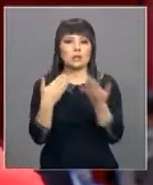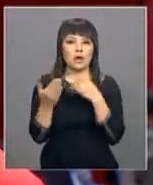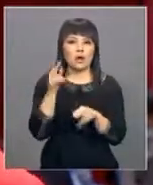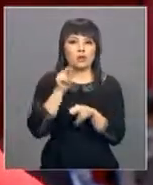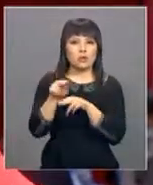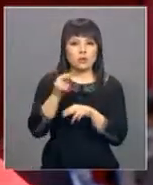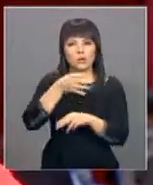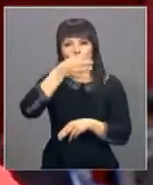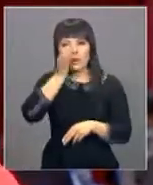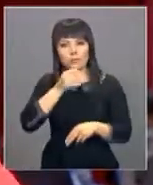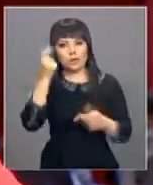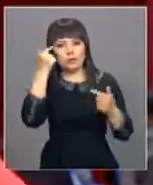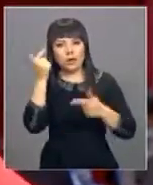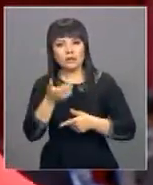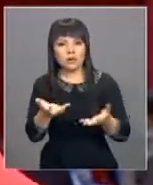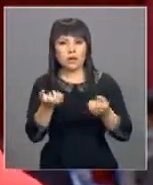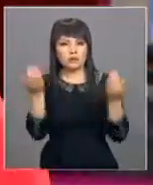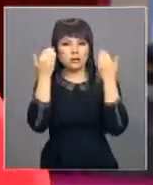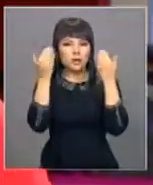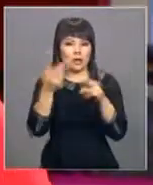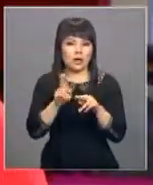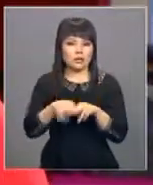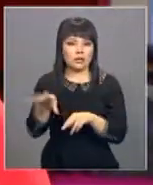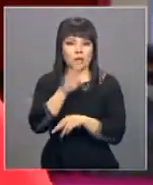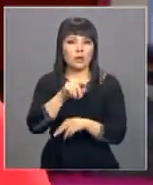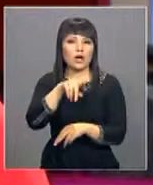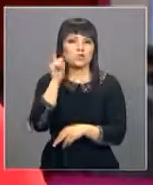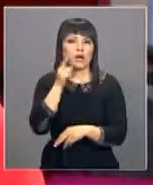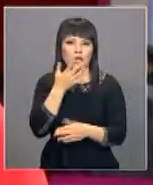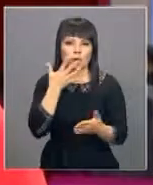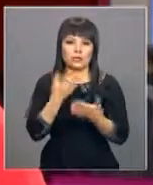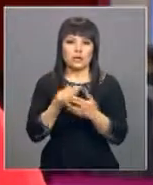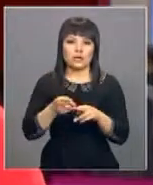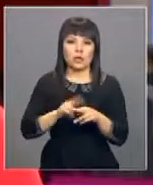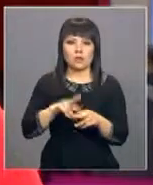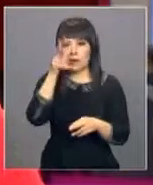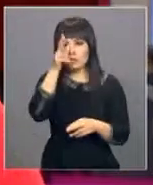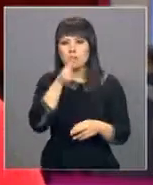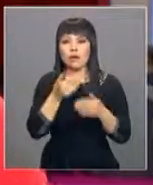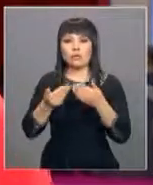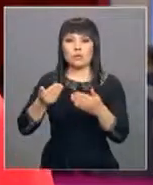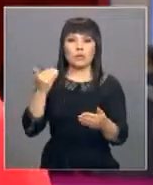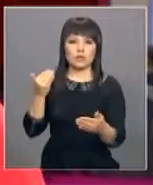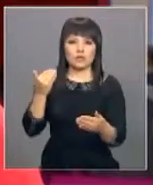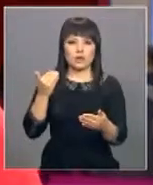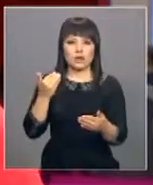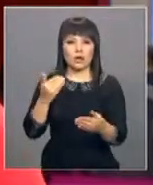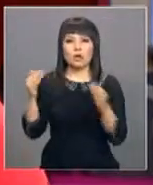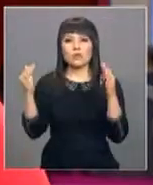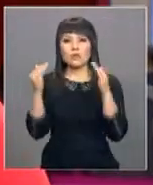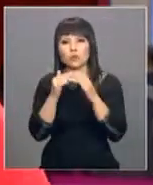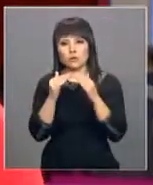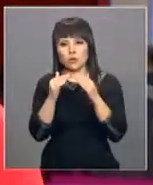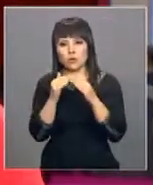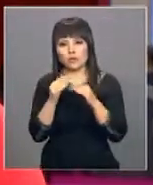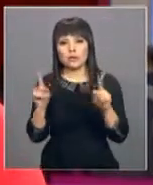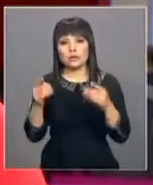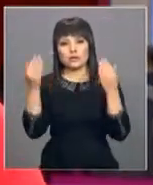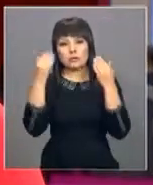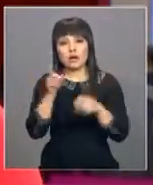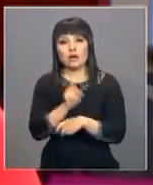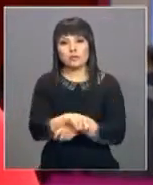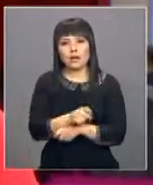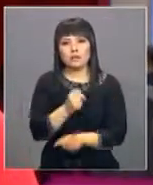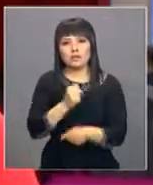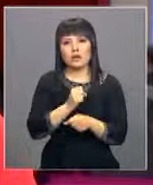алатын, кімнен білім алатын білмей жүрген жастар бар. Өз басыма келетін болсақ, осыдан үш ай бұрын ғана үйде естеріміз